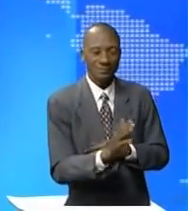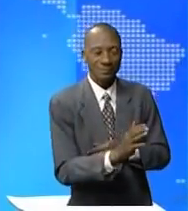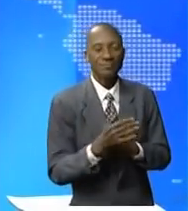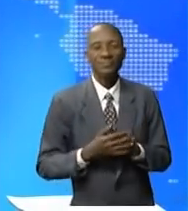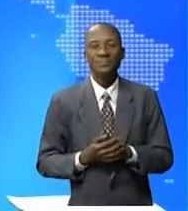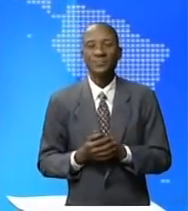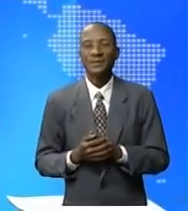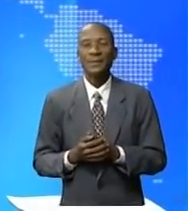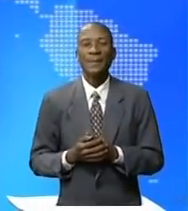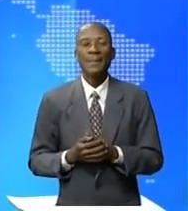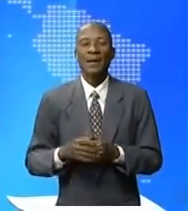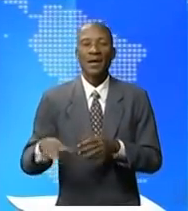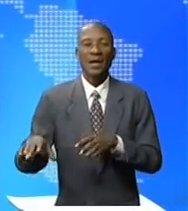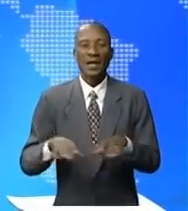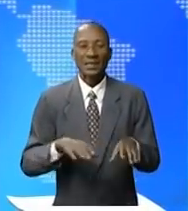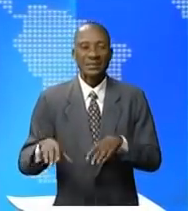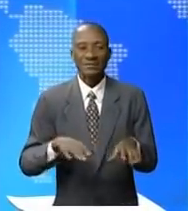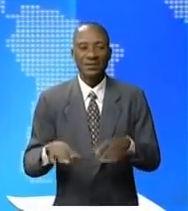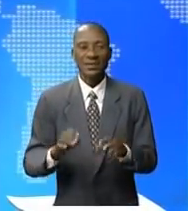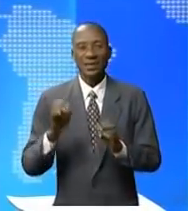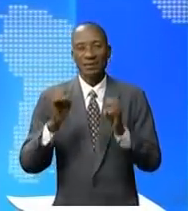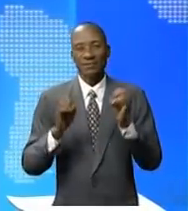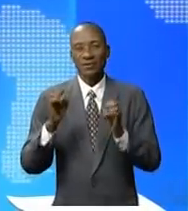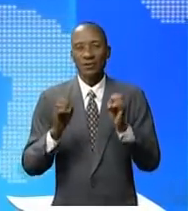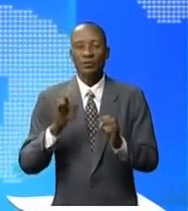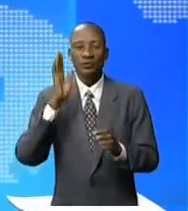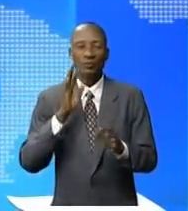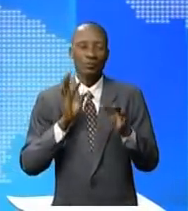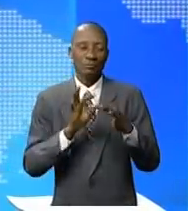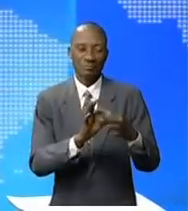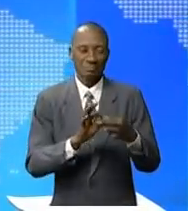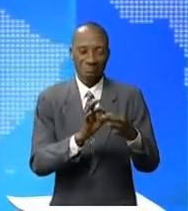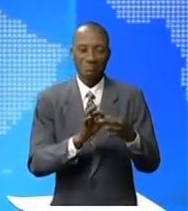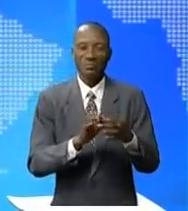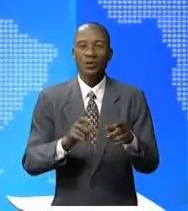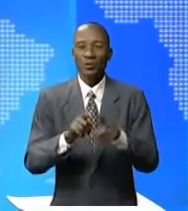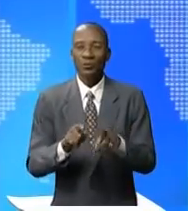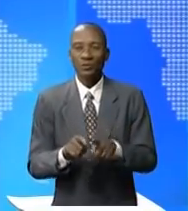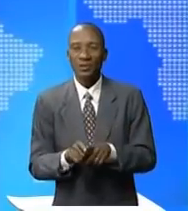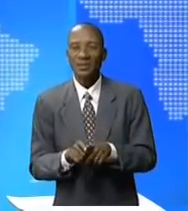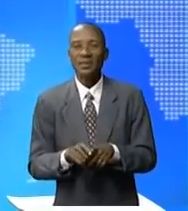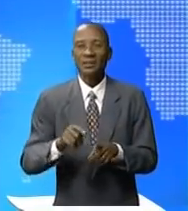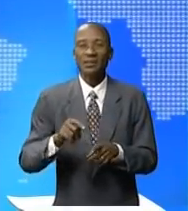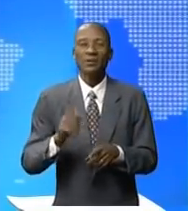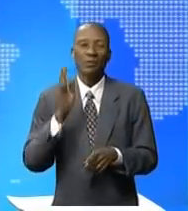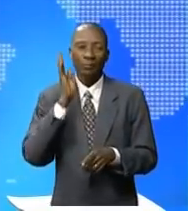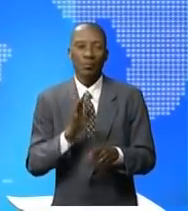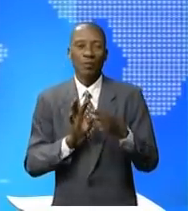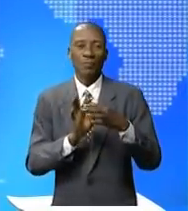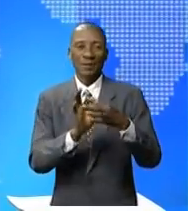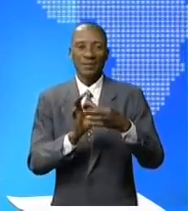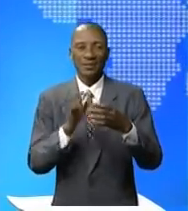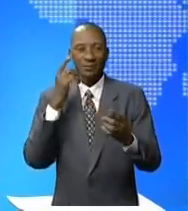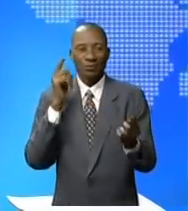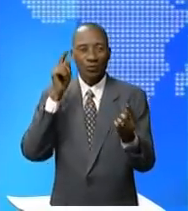atelier d'évaluation du premier partenariat RDC-CAFI et de cadrage des négociations du second partenariat dont l'objectif est